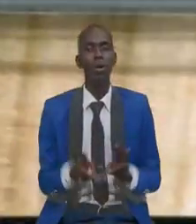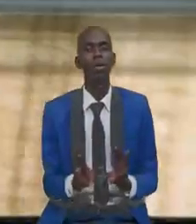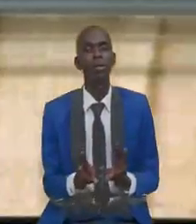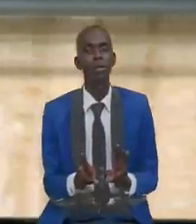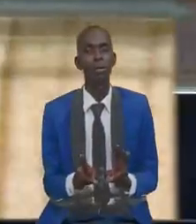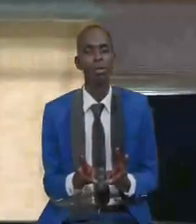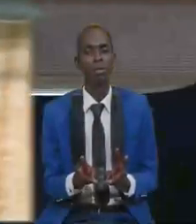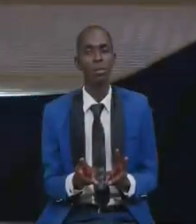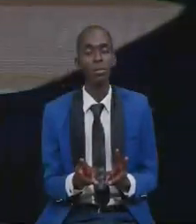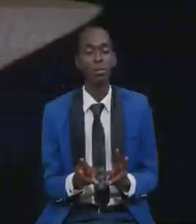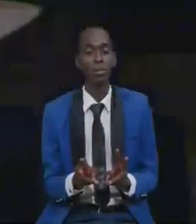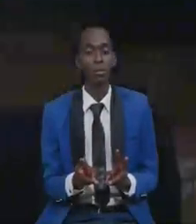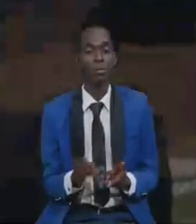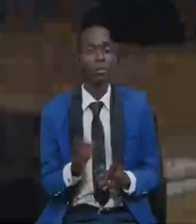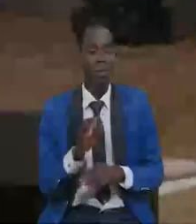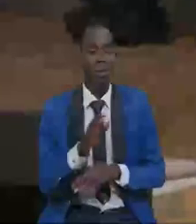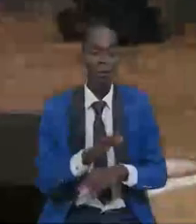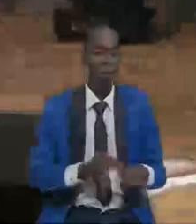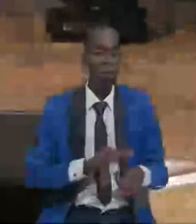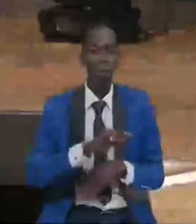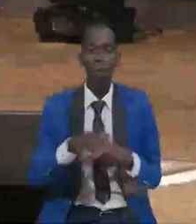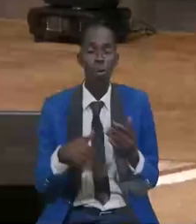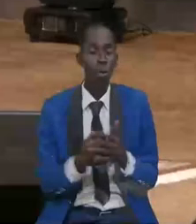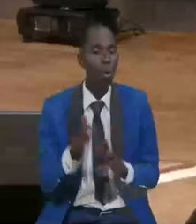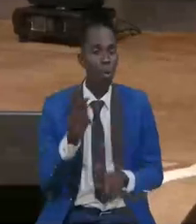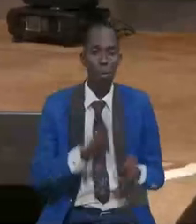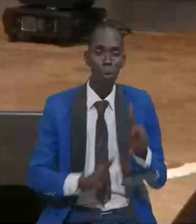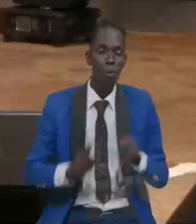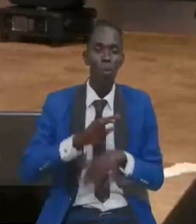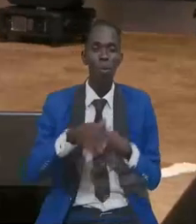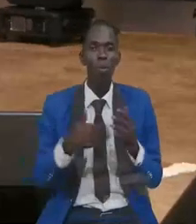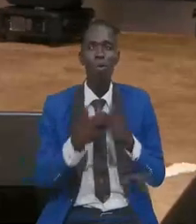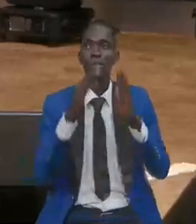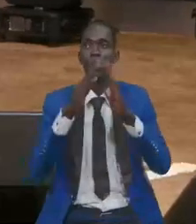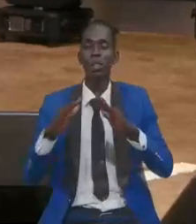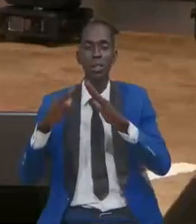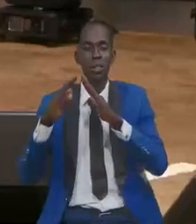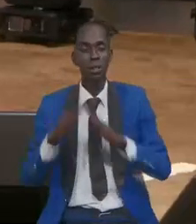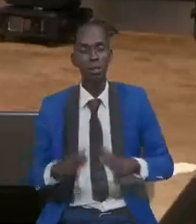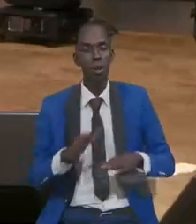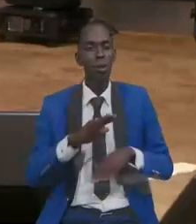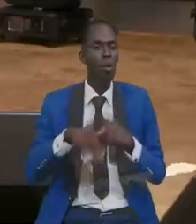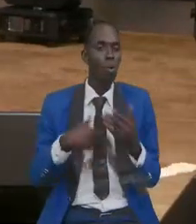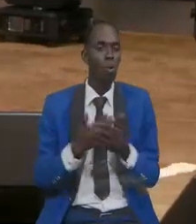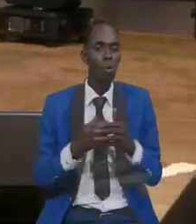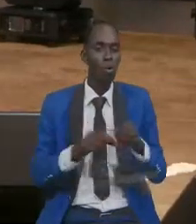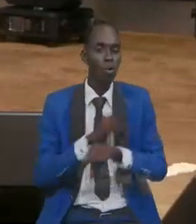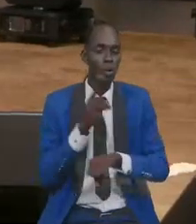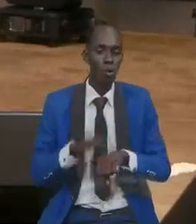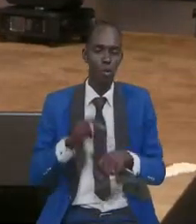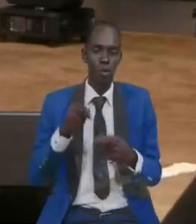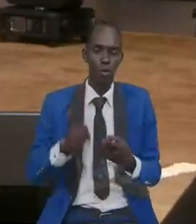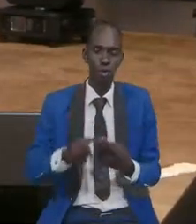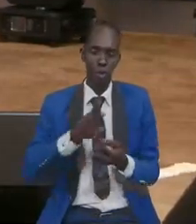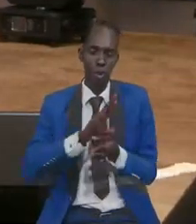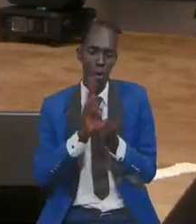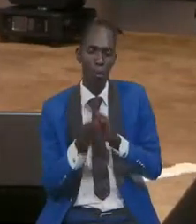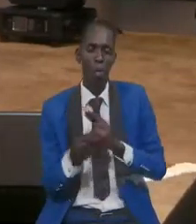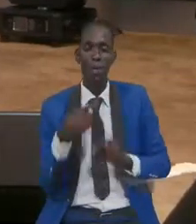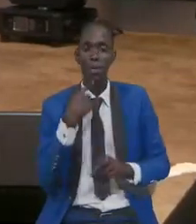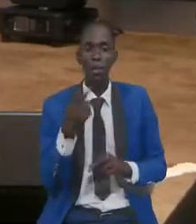Voyez-vous, il a appelé toute la nation, toute la ville, tout le peuple à la repentance. Et il a dit qu'ils se